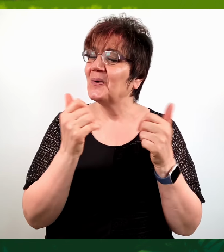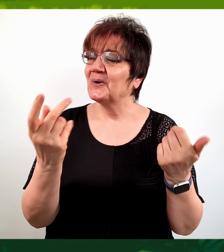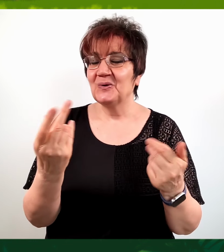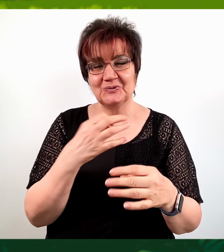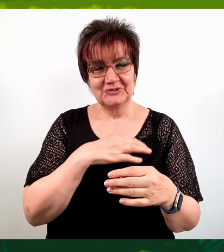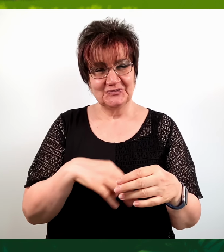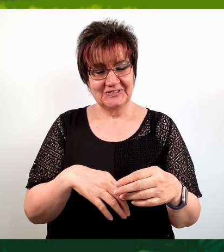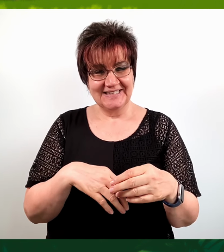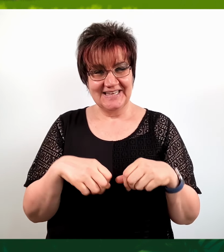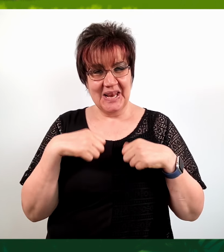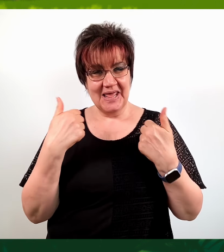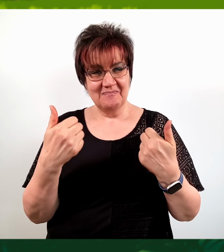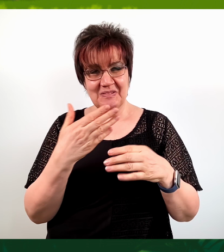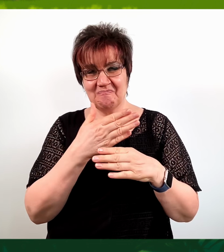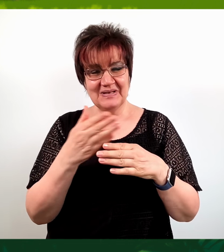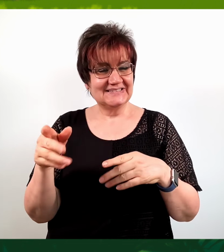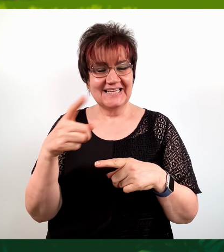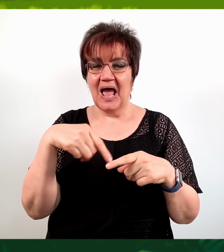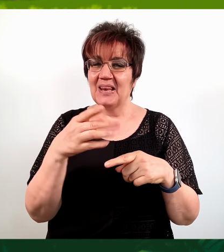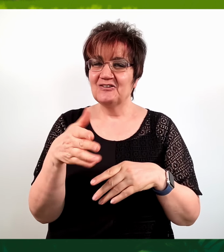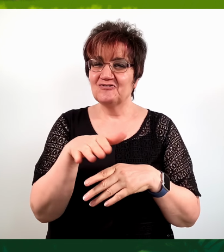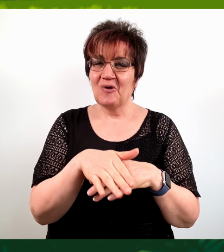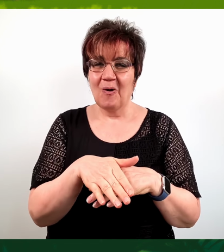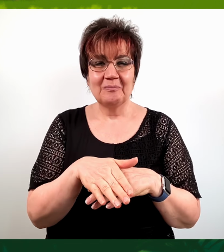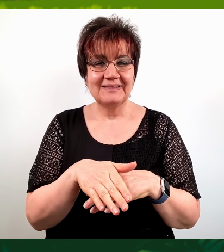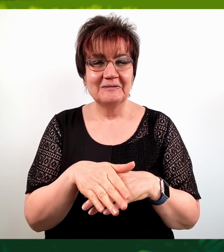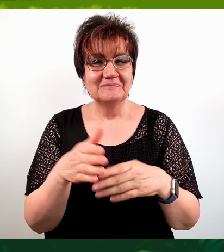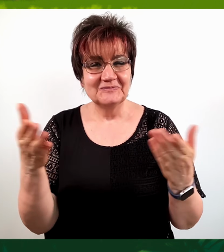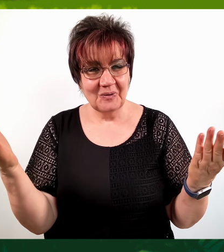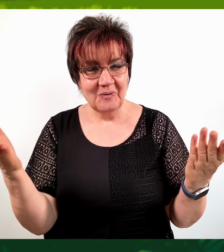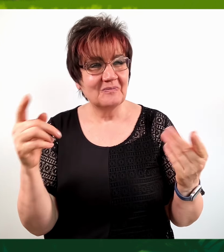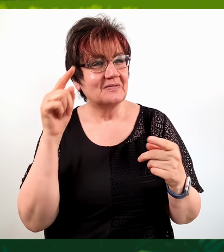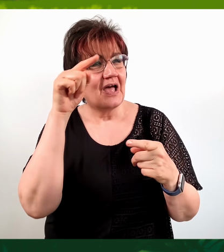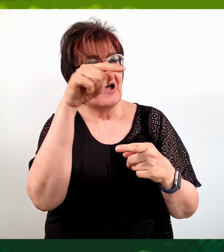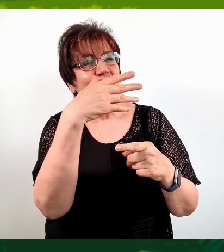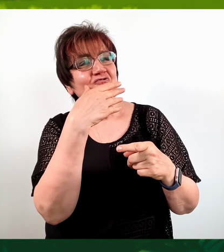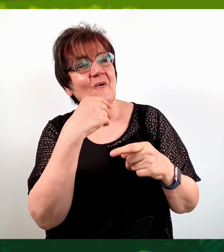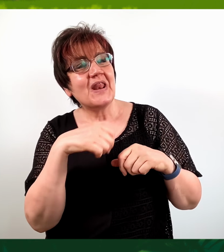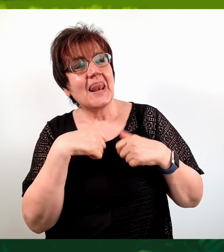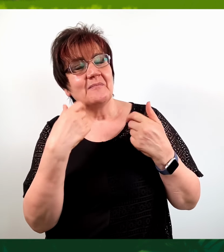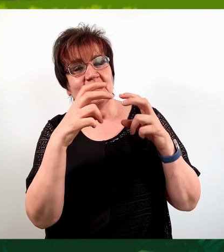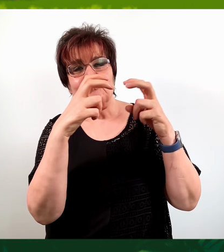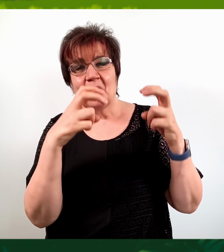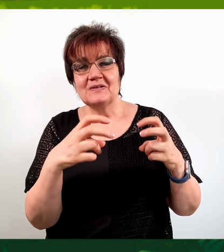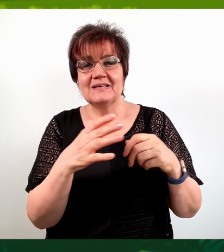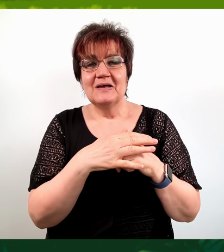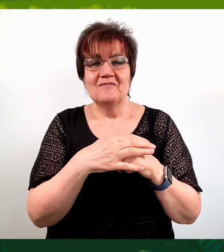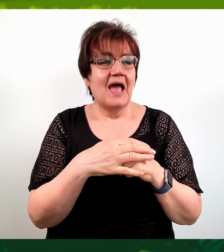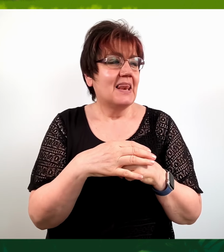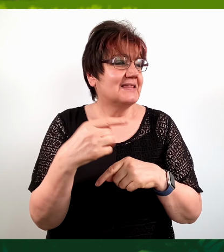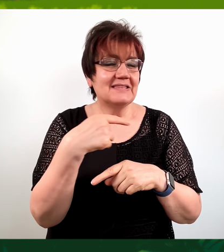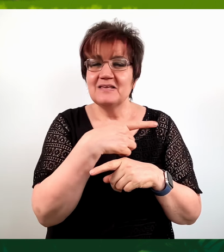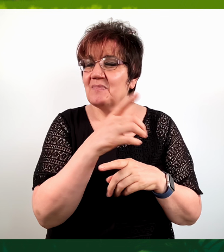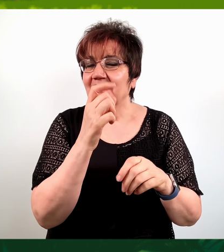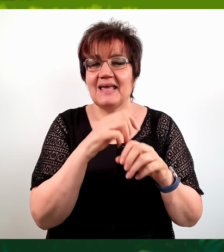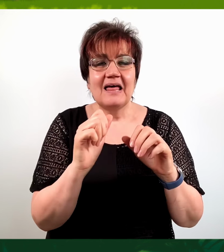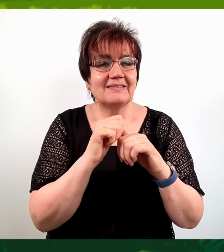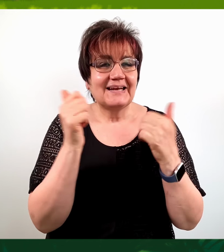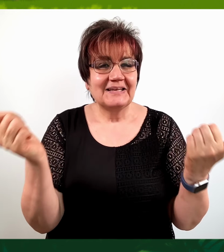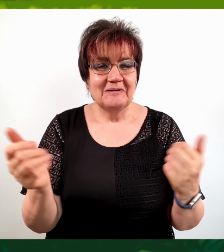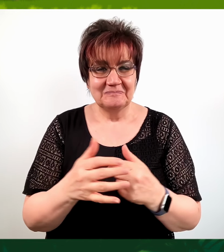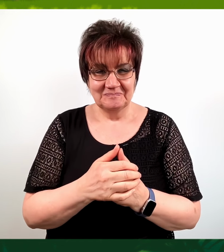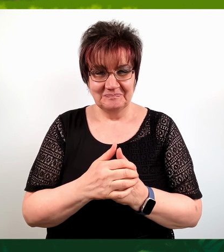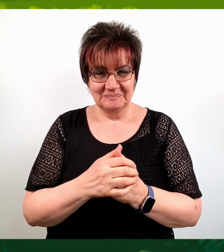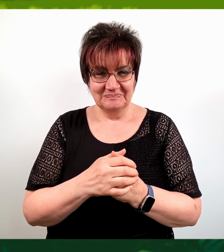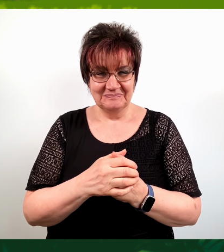glücklich und zufrieden bis an ihr Lebensende auf dem Schloss zusammen, weil nichts und niemand sie trennen konnte.